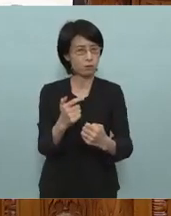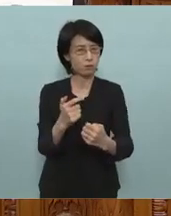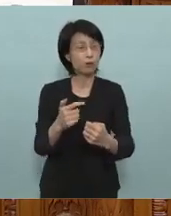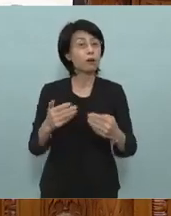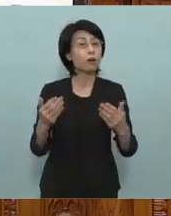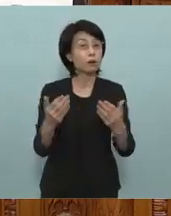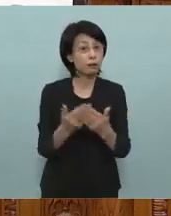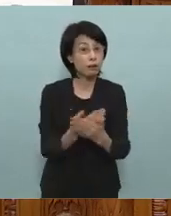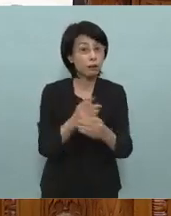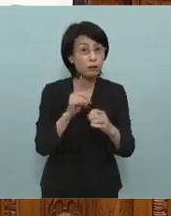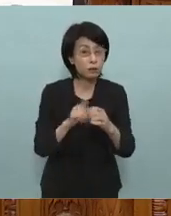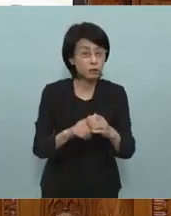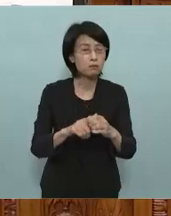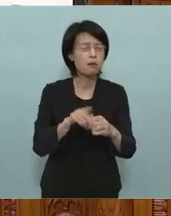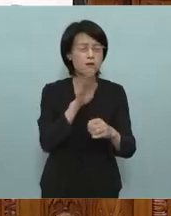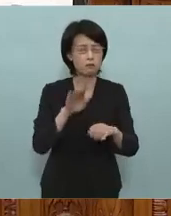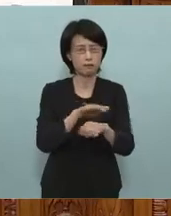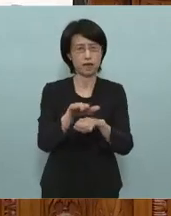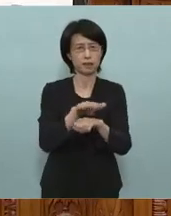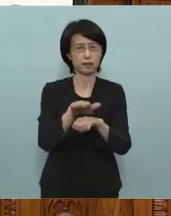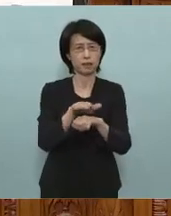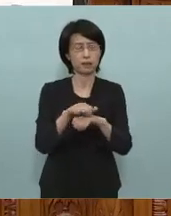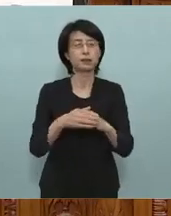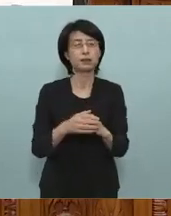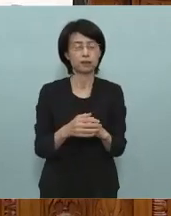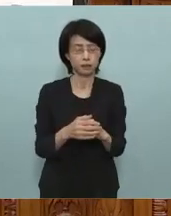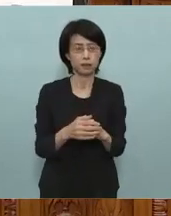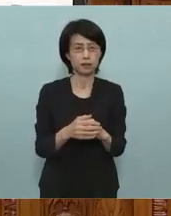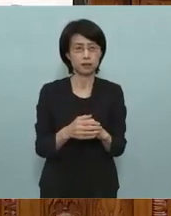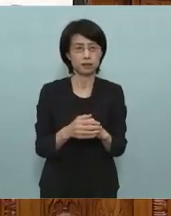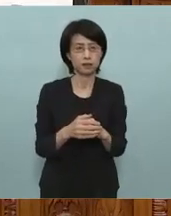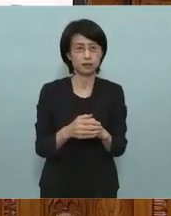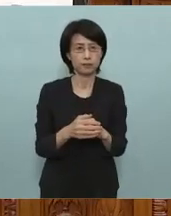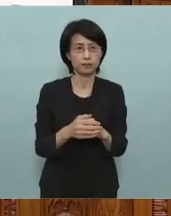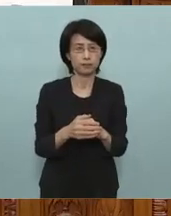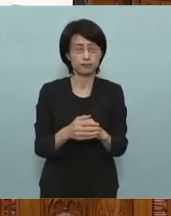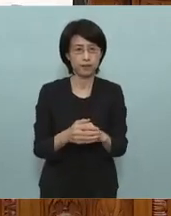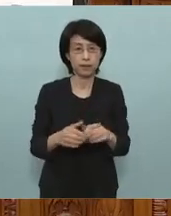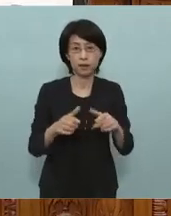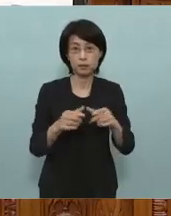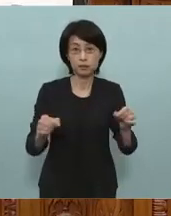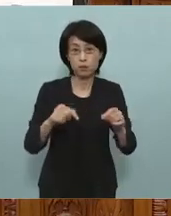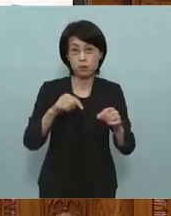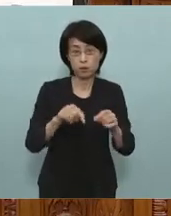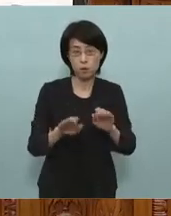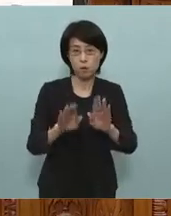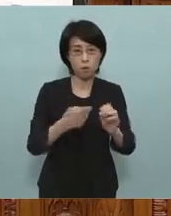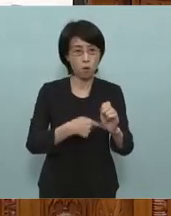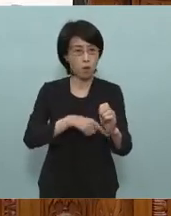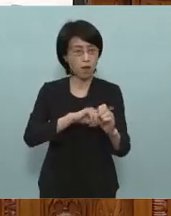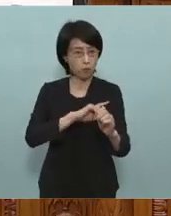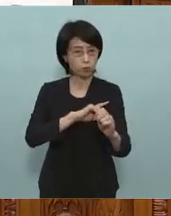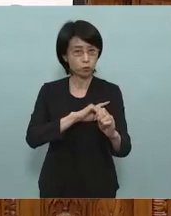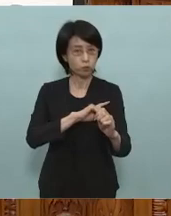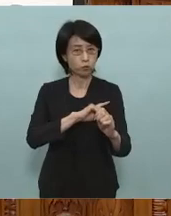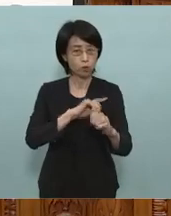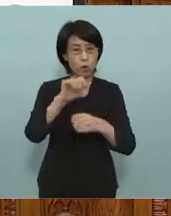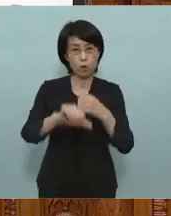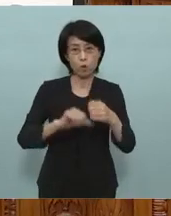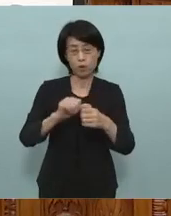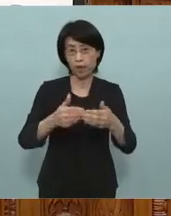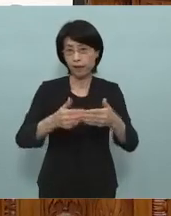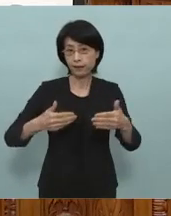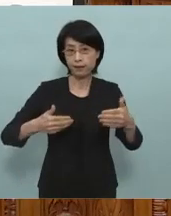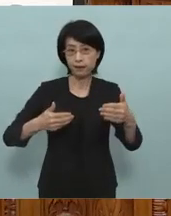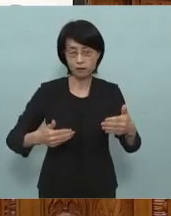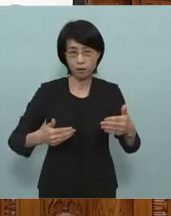優先の使命ですその観点から我が国防衛力の5年